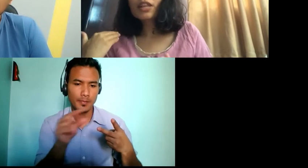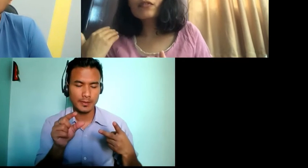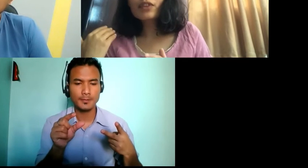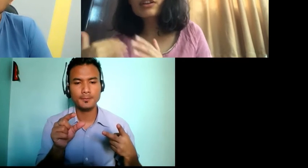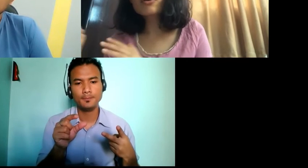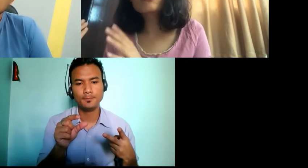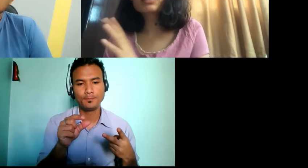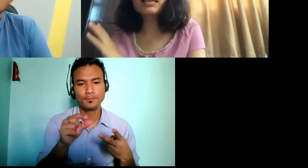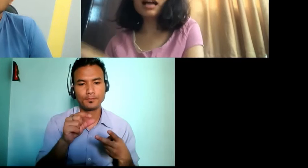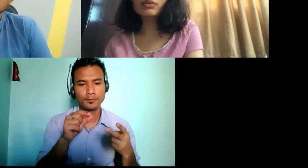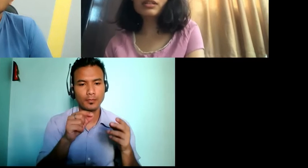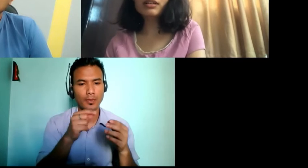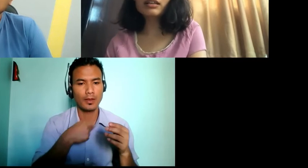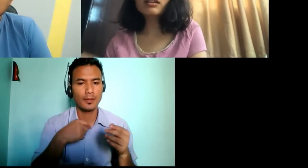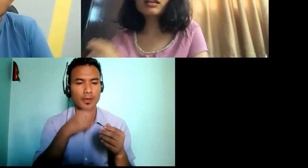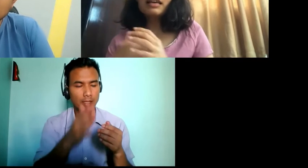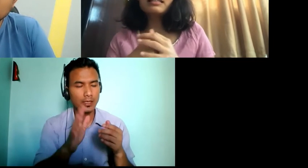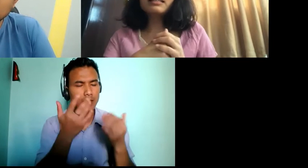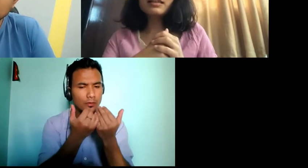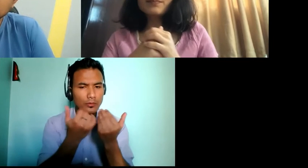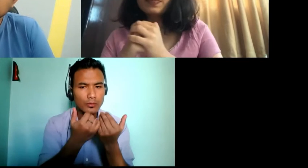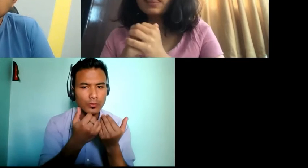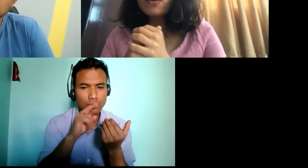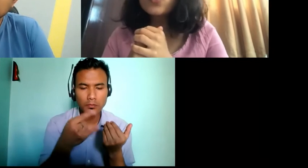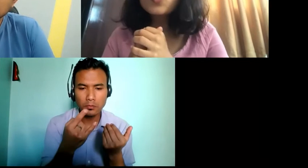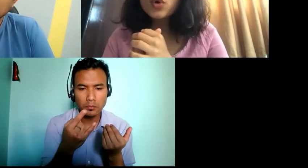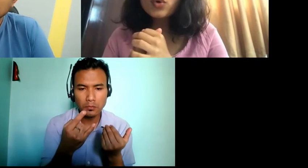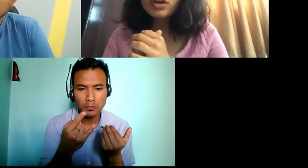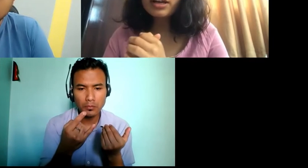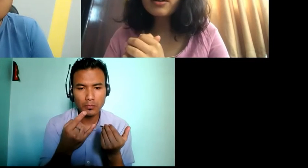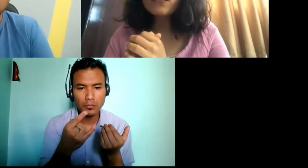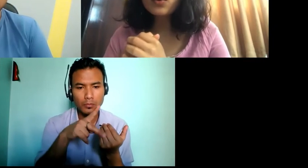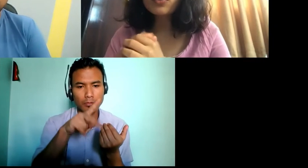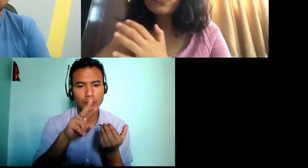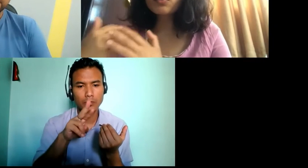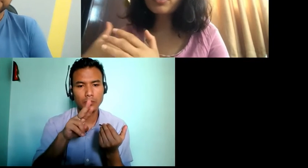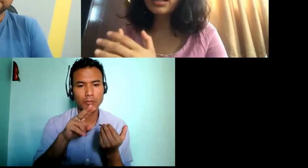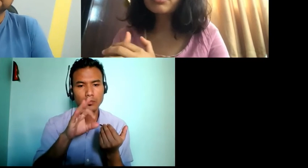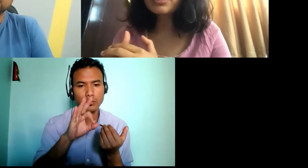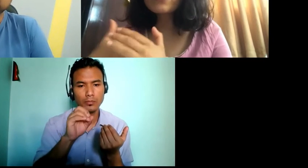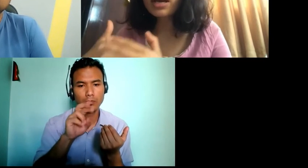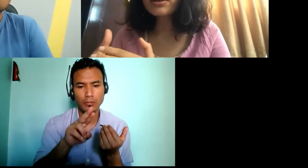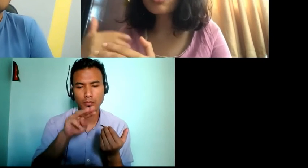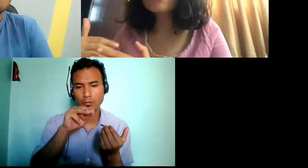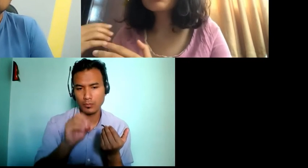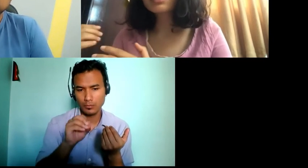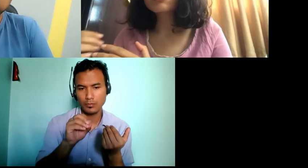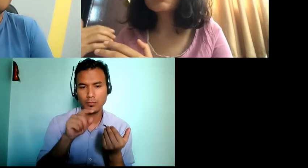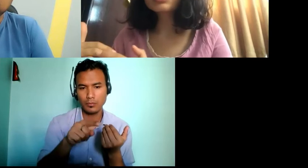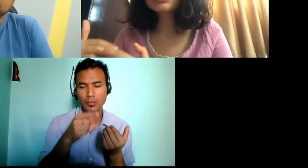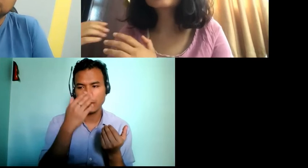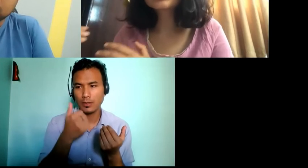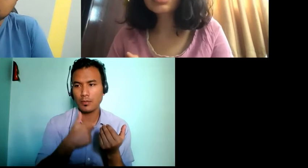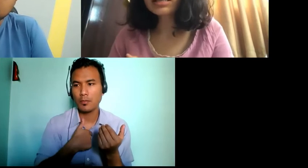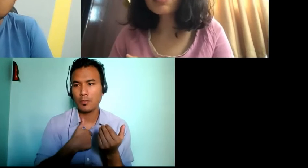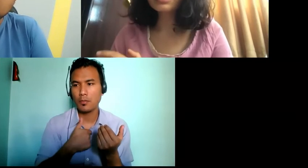चाहिँ फियरिङ अफ मिसिङ आउट होइन, फोमो होइन, फोमो चाहिँ फियरिङ अफ मिसिङ आउट, म